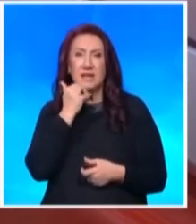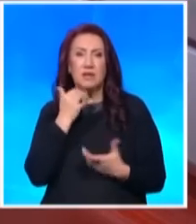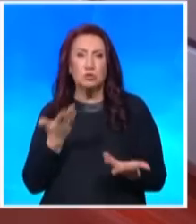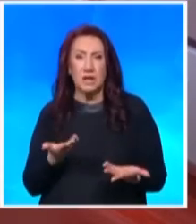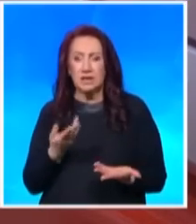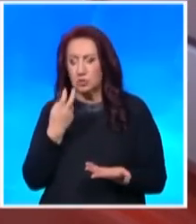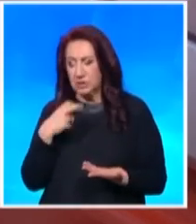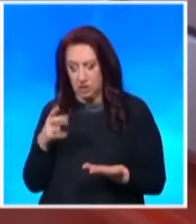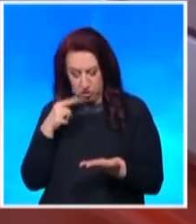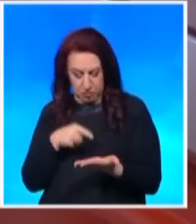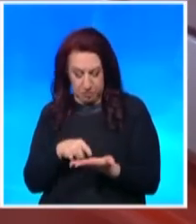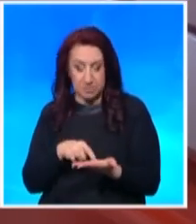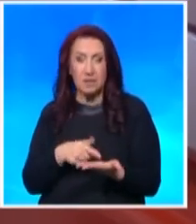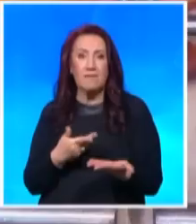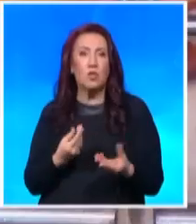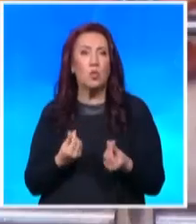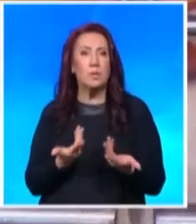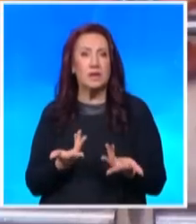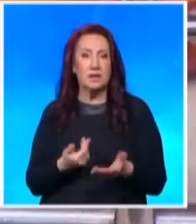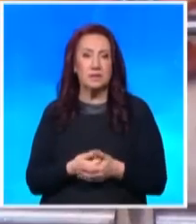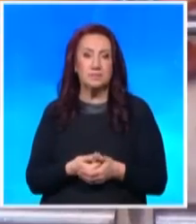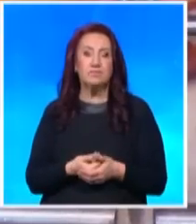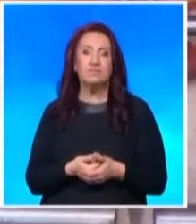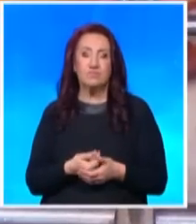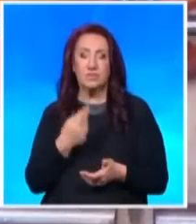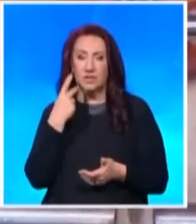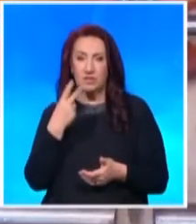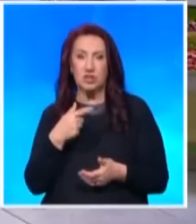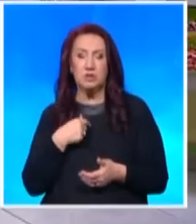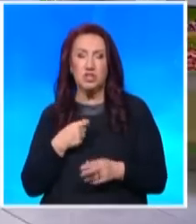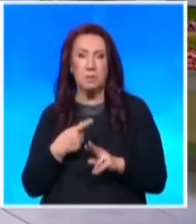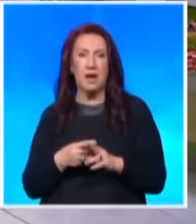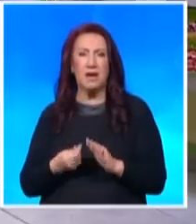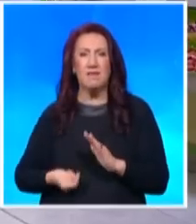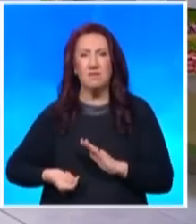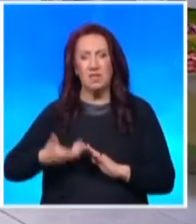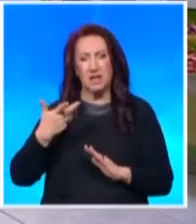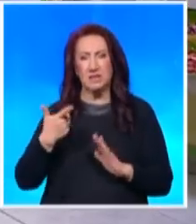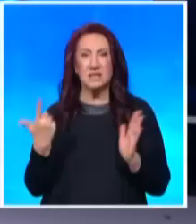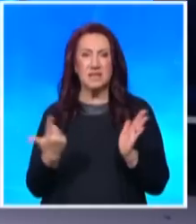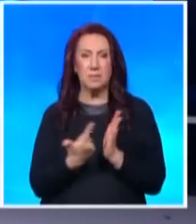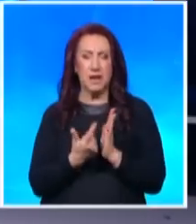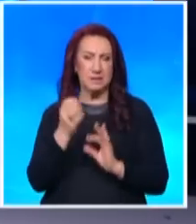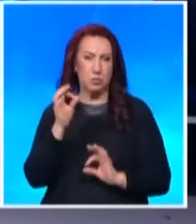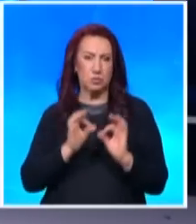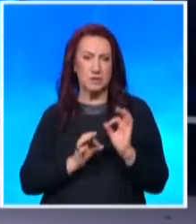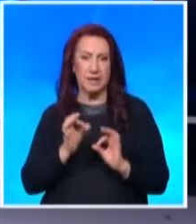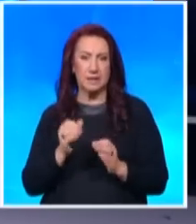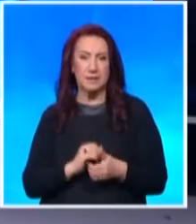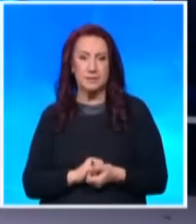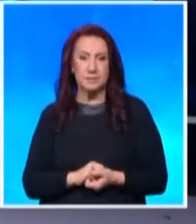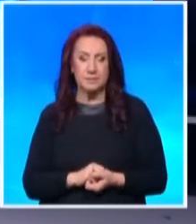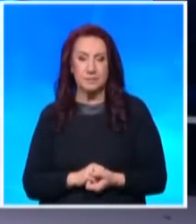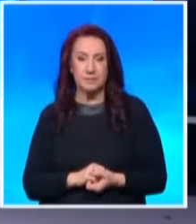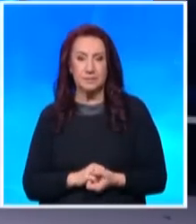купил. Последните данни отчитат инфлация от близо 17 на 100. За БТВ новините Румяна Стоилкова. Личните